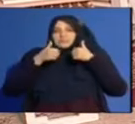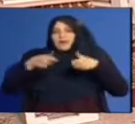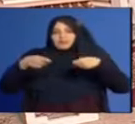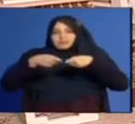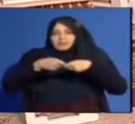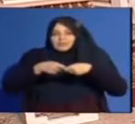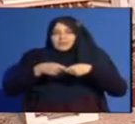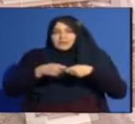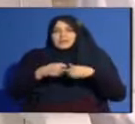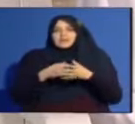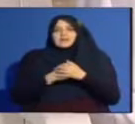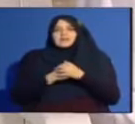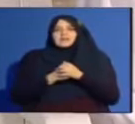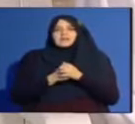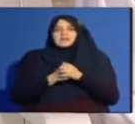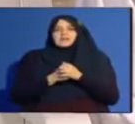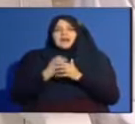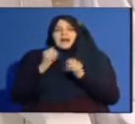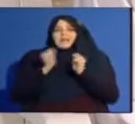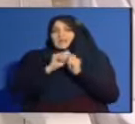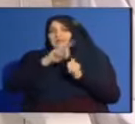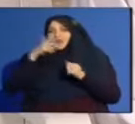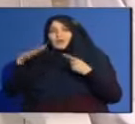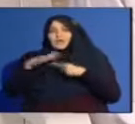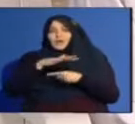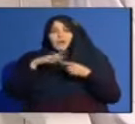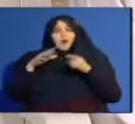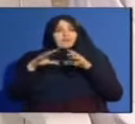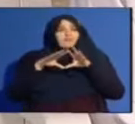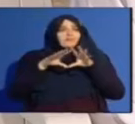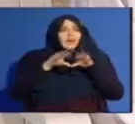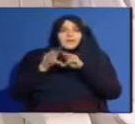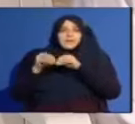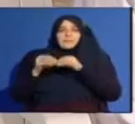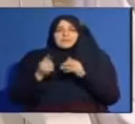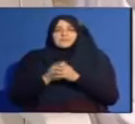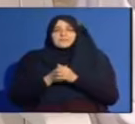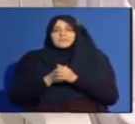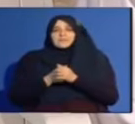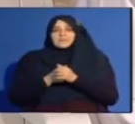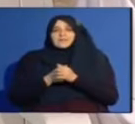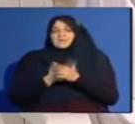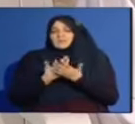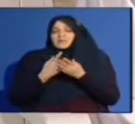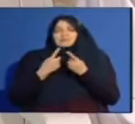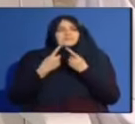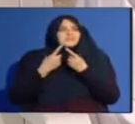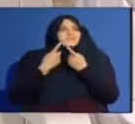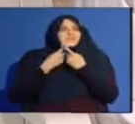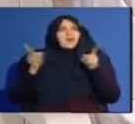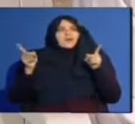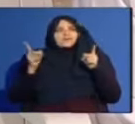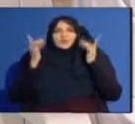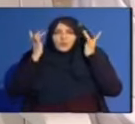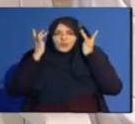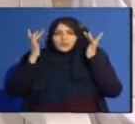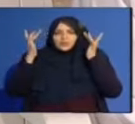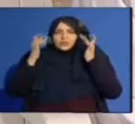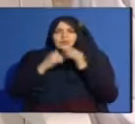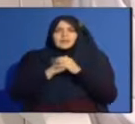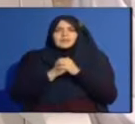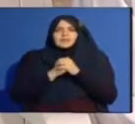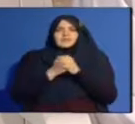ومع الأسر الأخرى. وكذلك اختلاف الثقافات، يعني فضلا عن